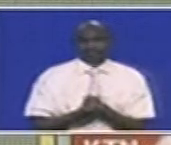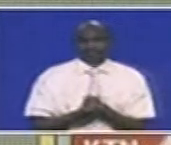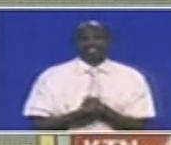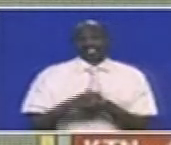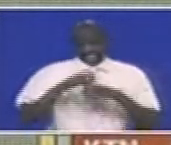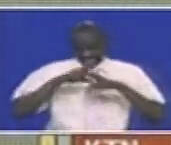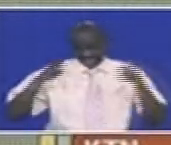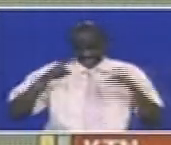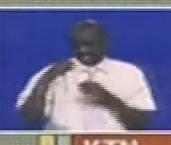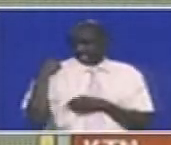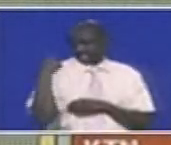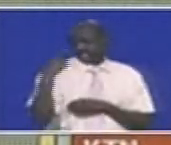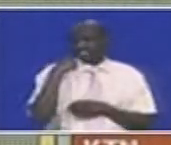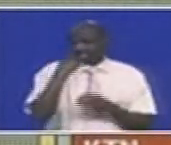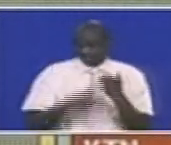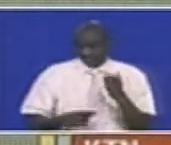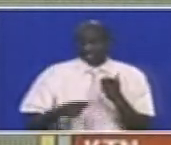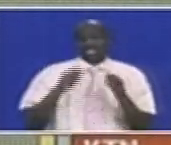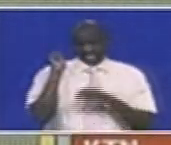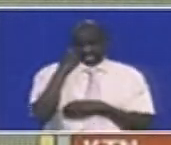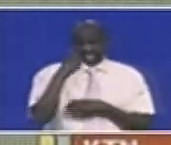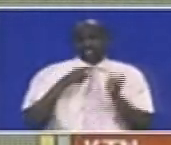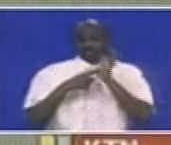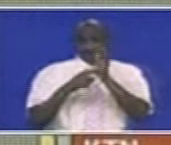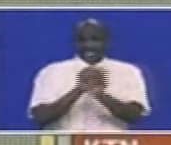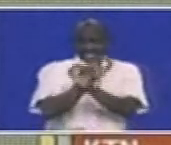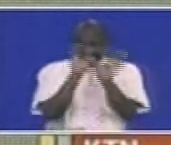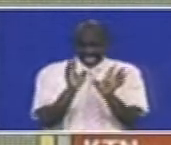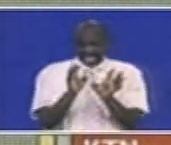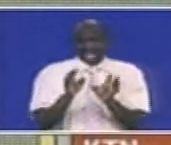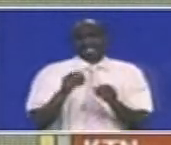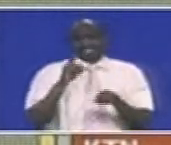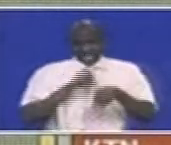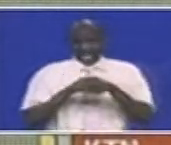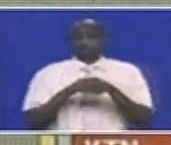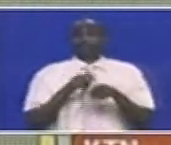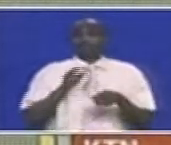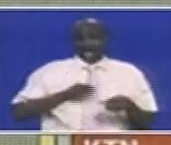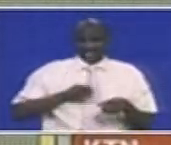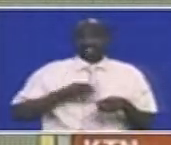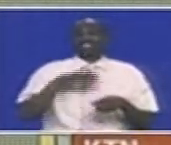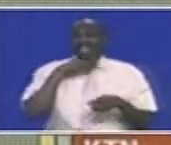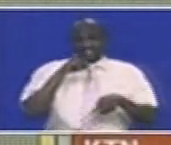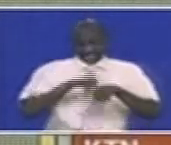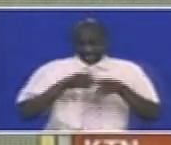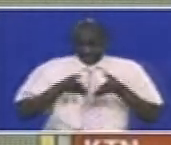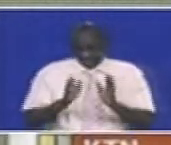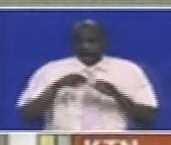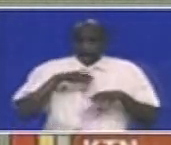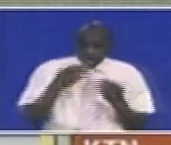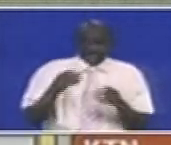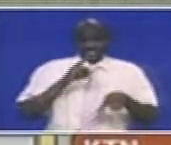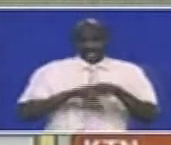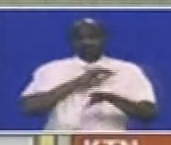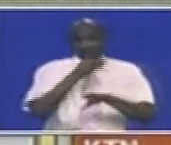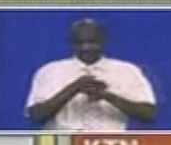Utafiti wa hivi punde uliofanywa humu nchini umeonyesha kuwa kufariki kwa mwanamke anapojifungua au anapokuwa mjamzito huacha